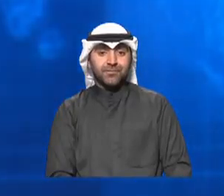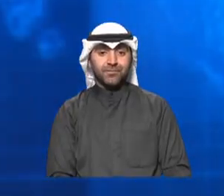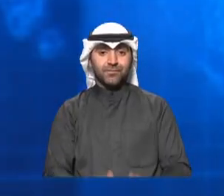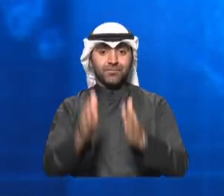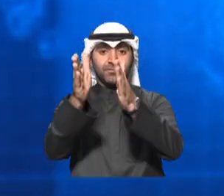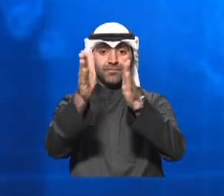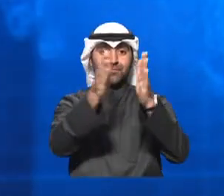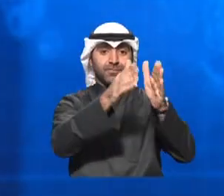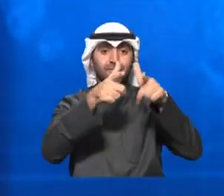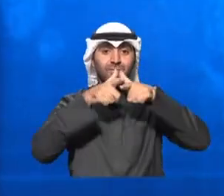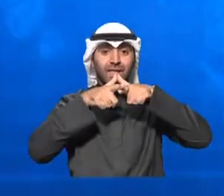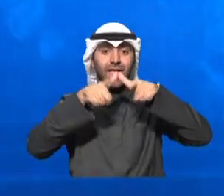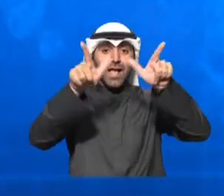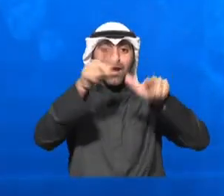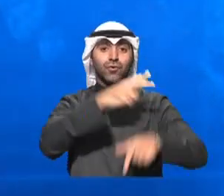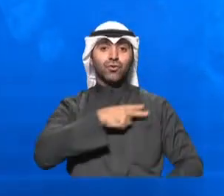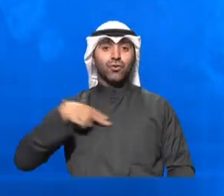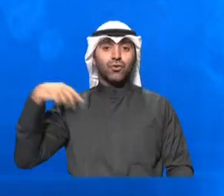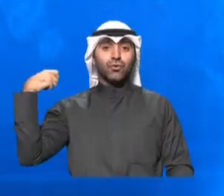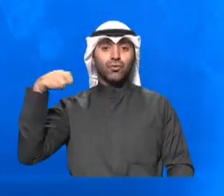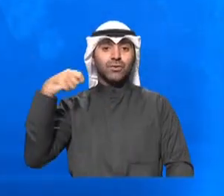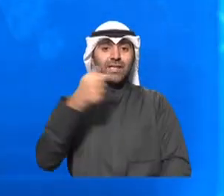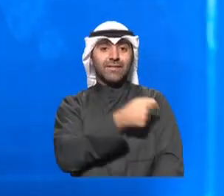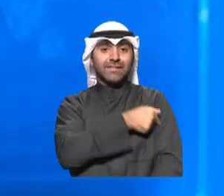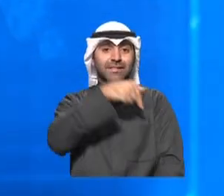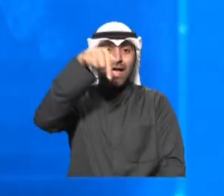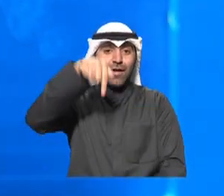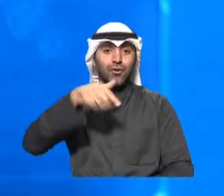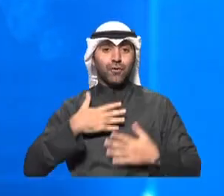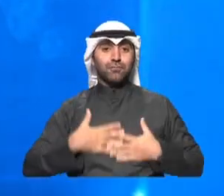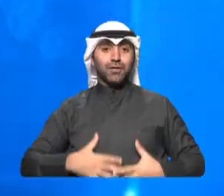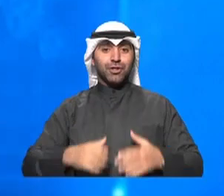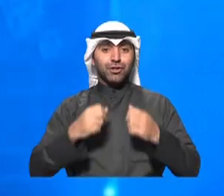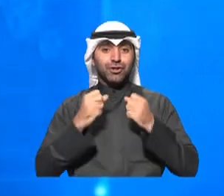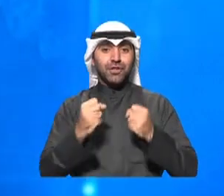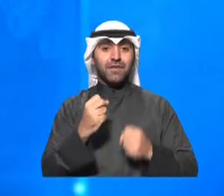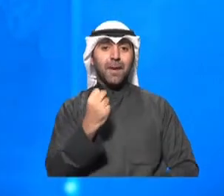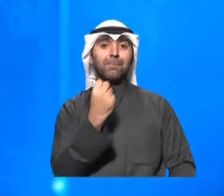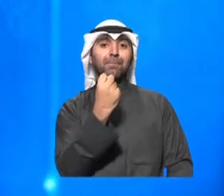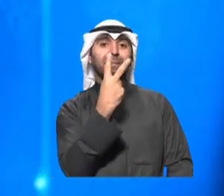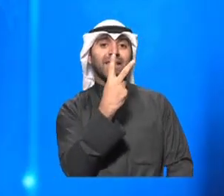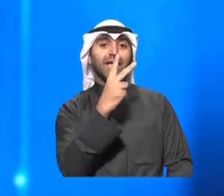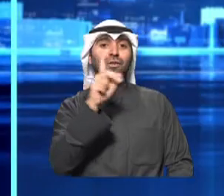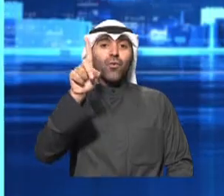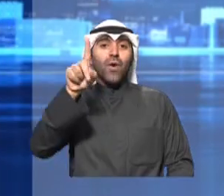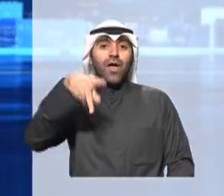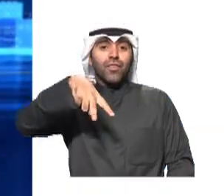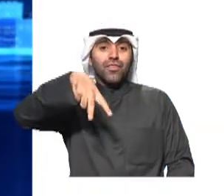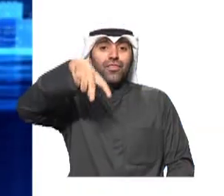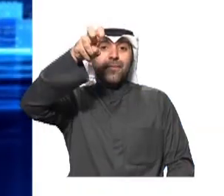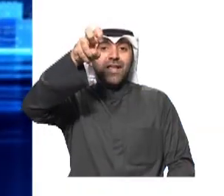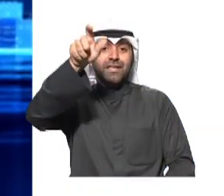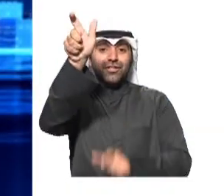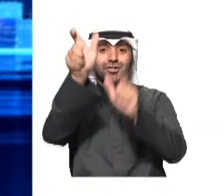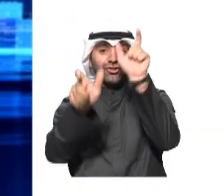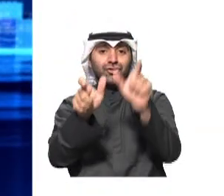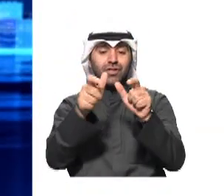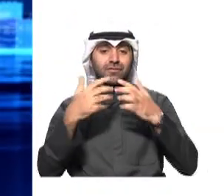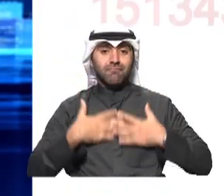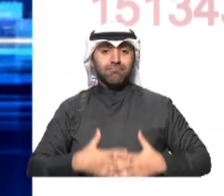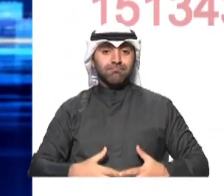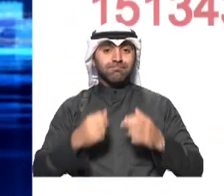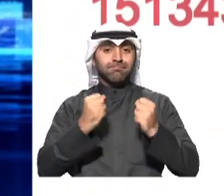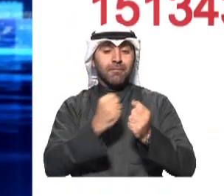أعلنت وزارة الصحة اليوم شفاء 281 حالة من الإصابة بفيروس كورونا المستجد